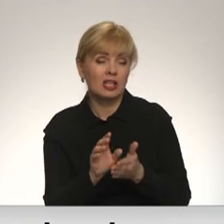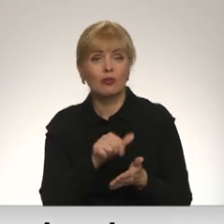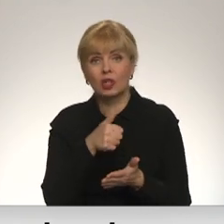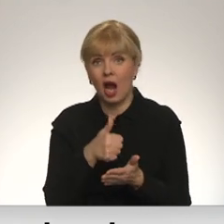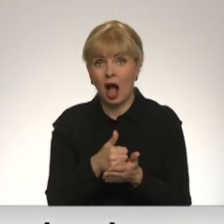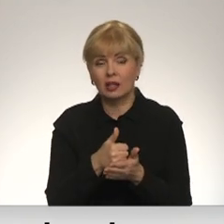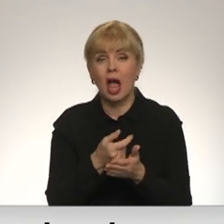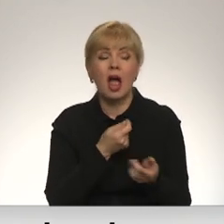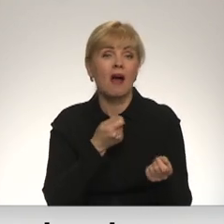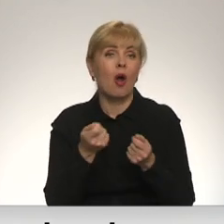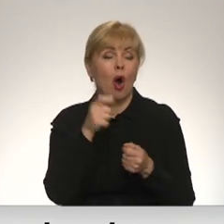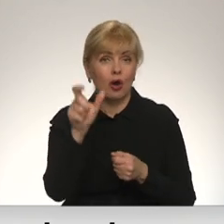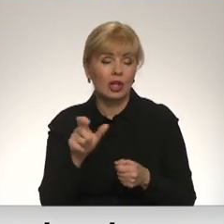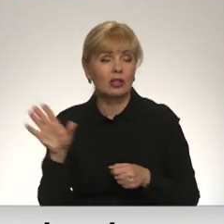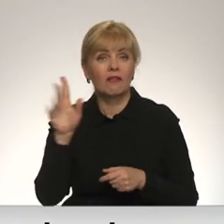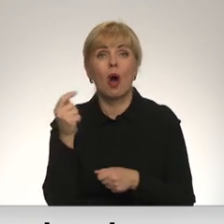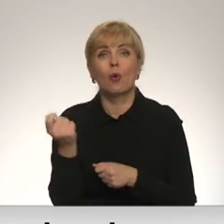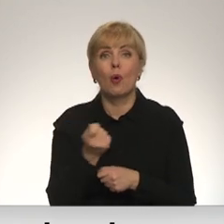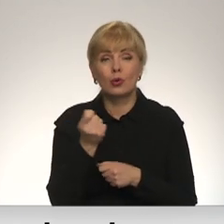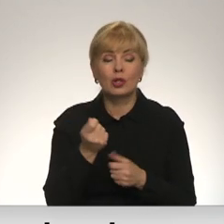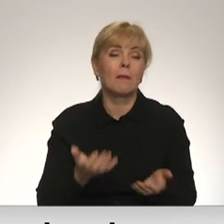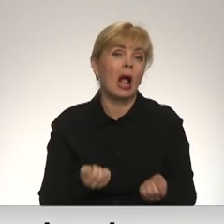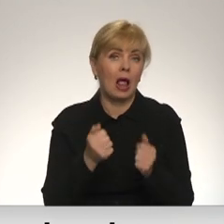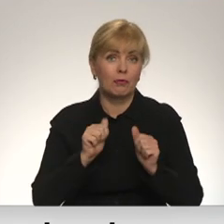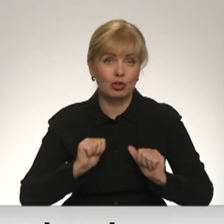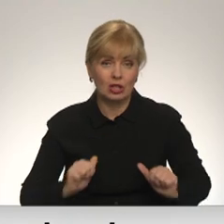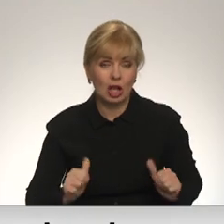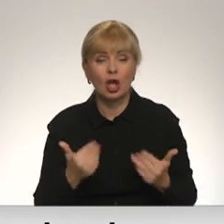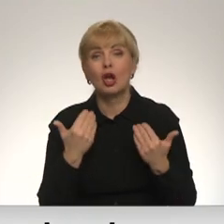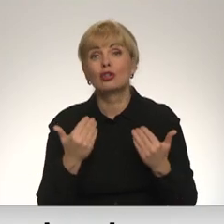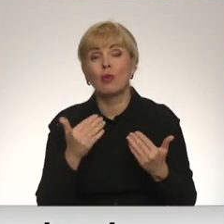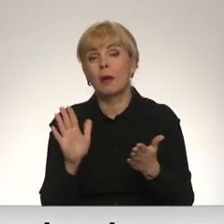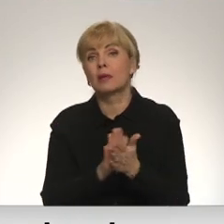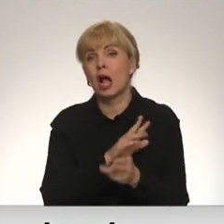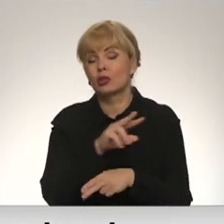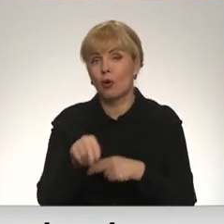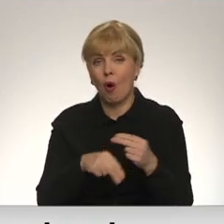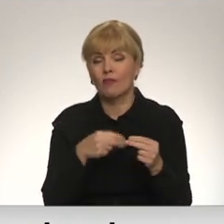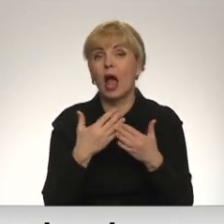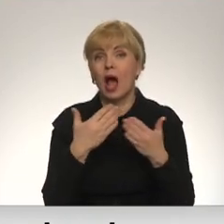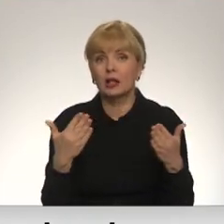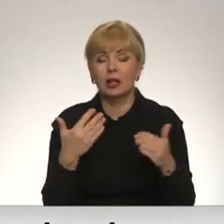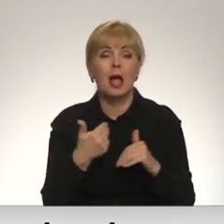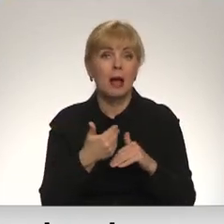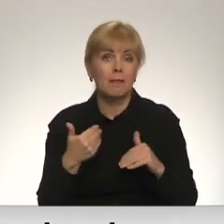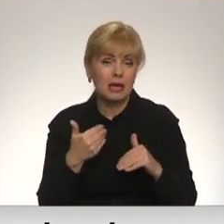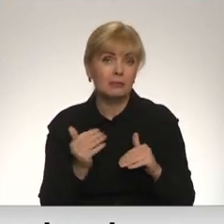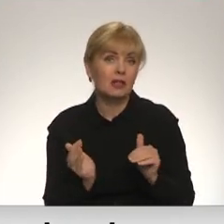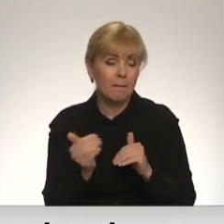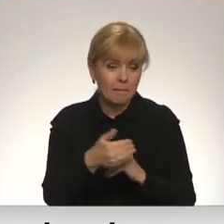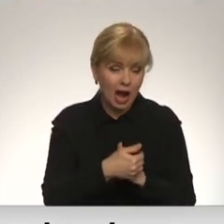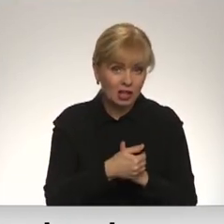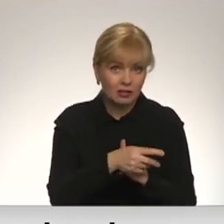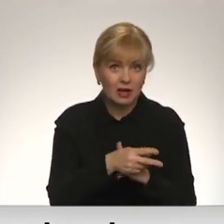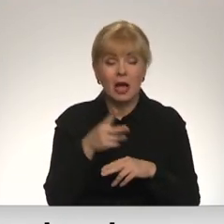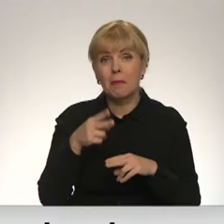galvenie koordinatori, Valsts ugunsdzēsības un glābšanas dienests šodien preses konferencē atklāja, ka pirms bumbu patvertnes